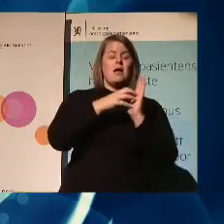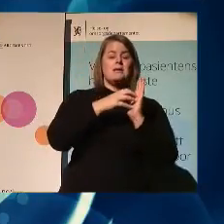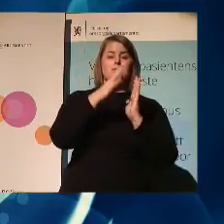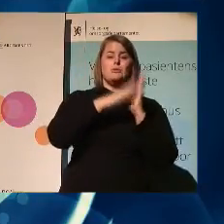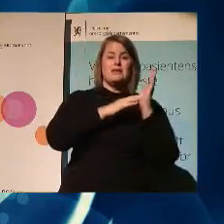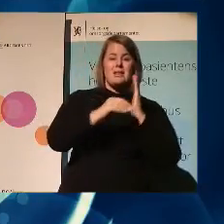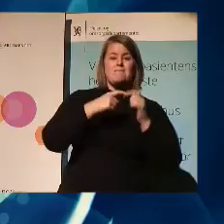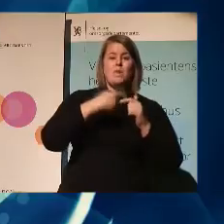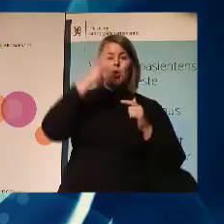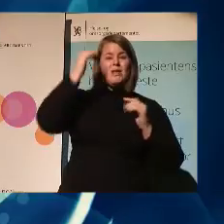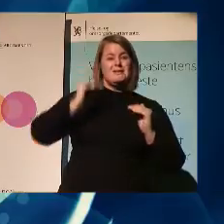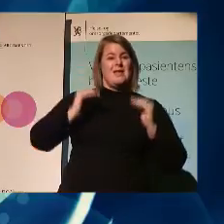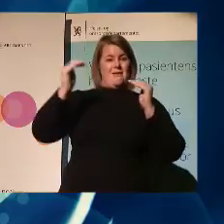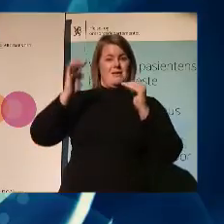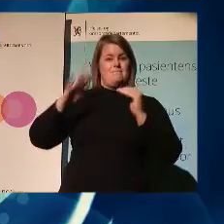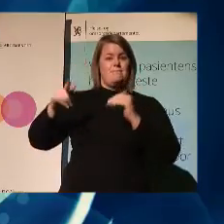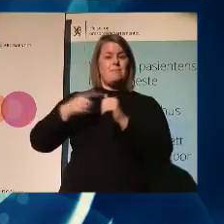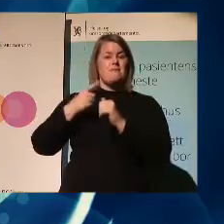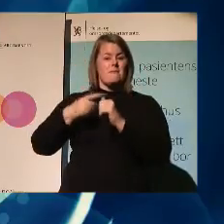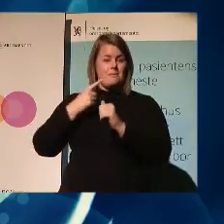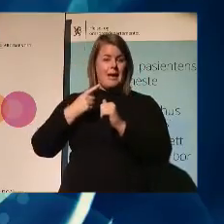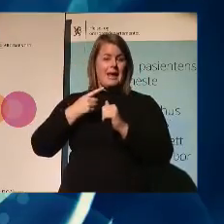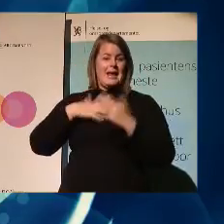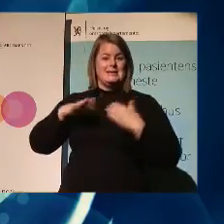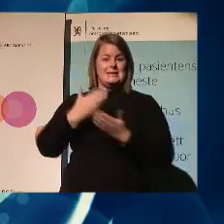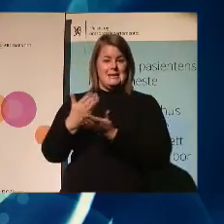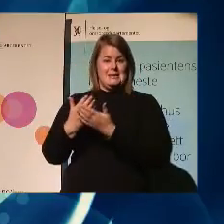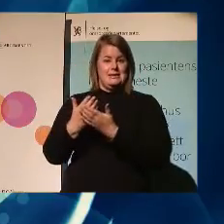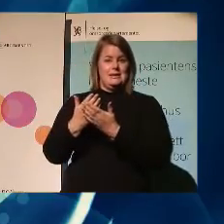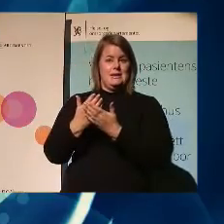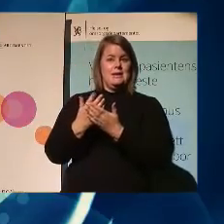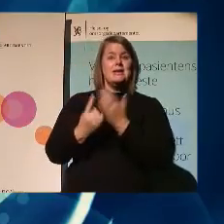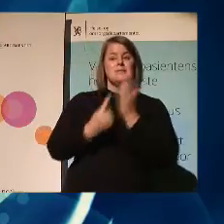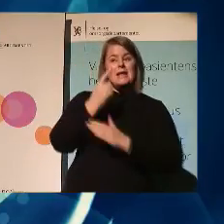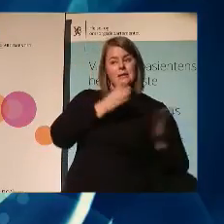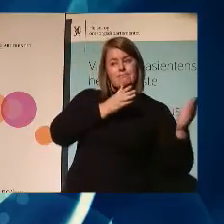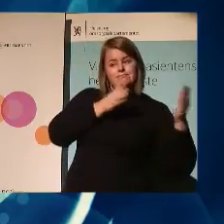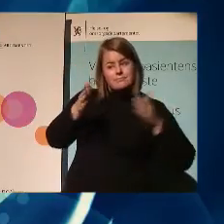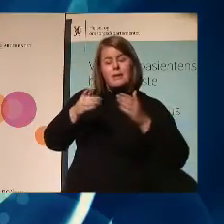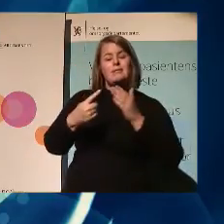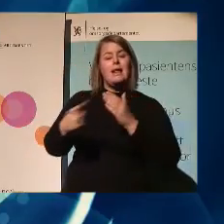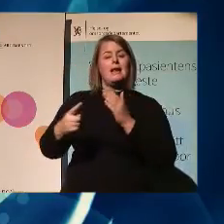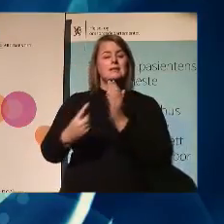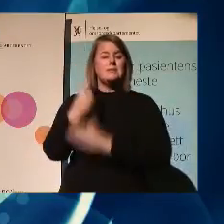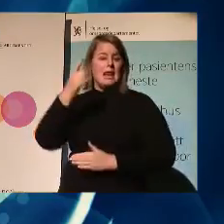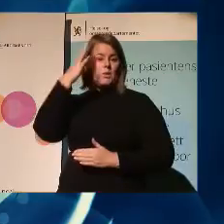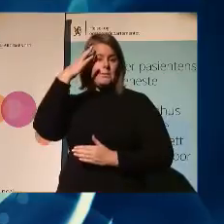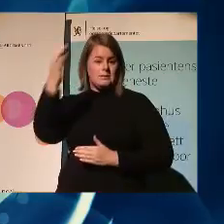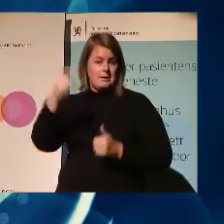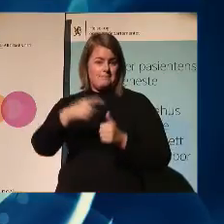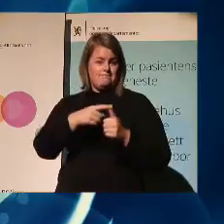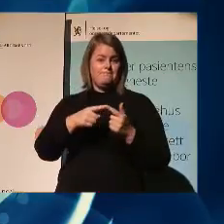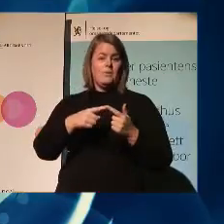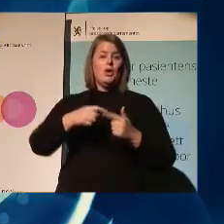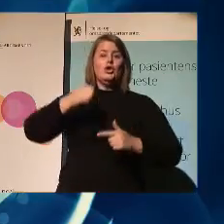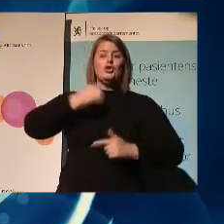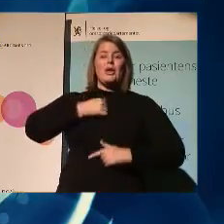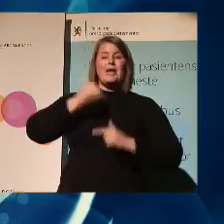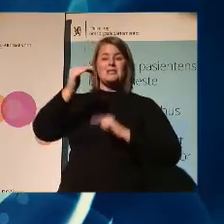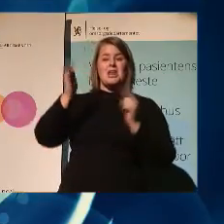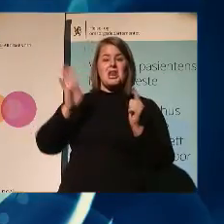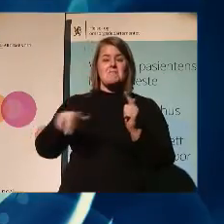primærhelsetjenesten, inkludert øremerket midler som noen liker, til spesiell kompetanse. Så det trygghetsstandard i sykehjem